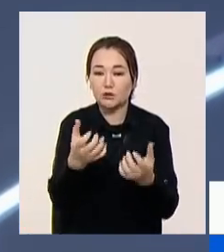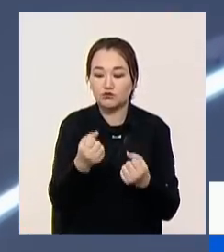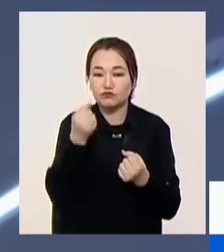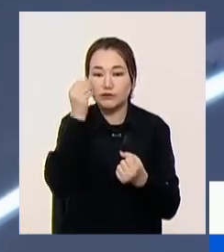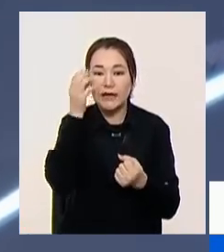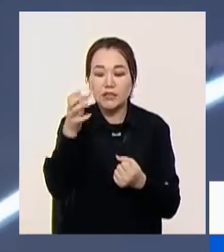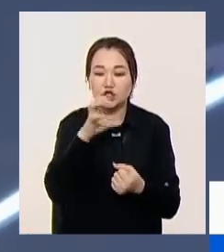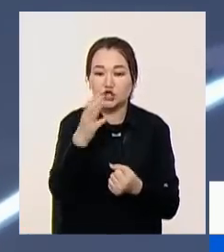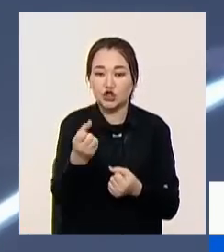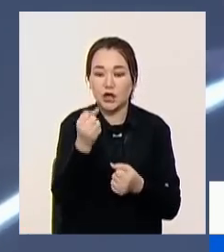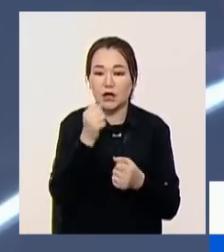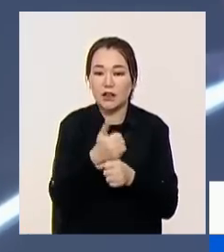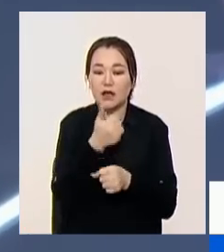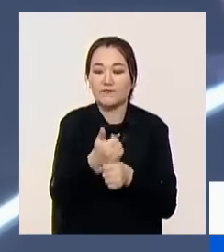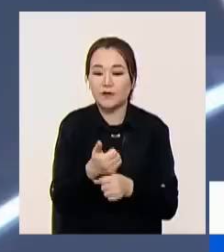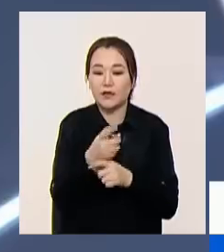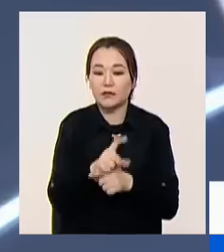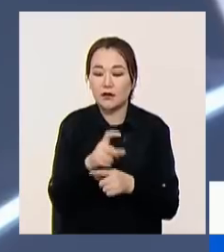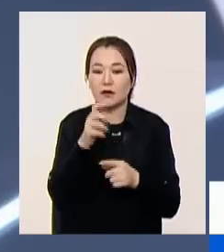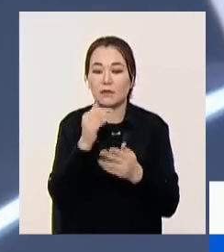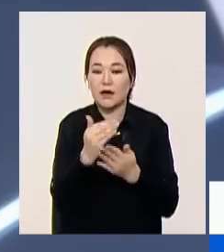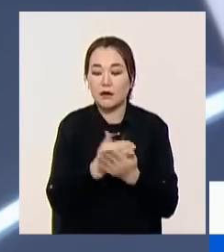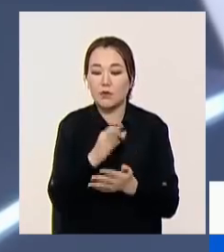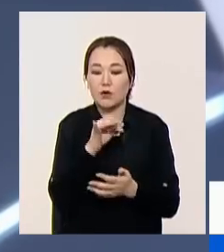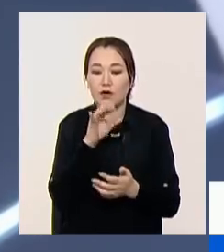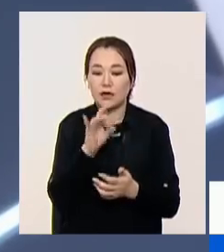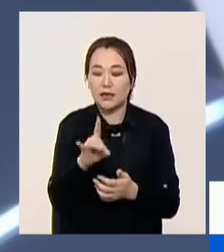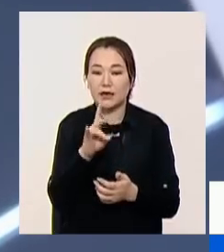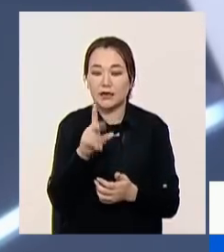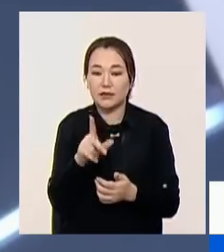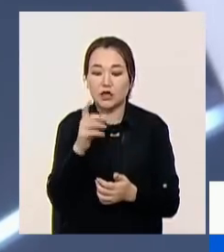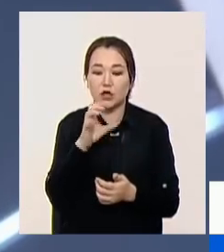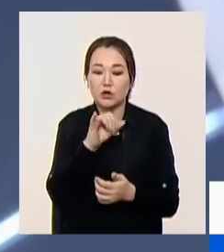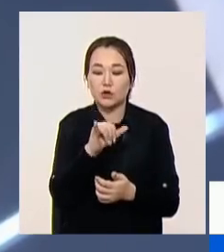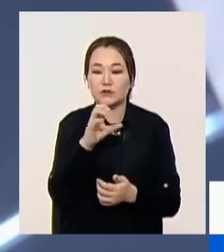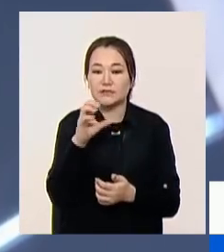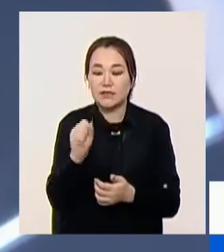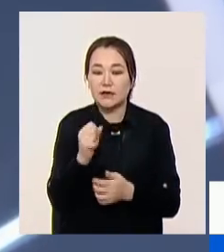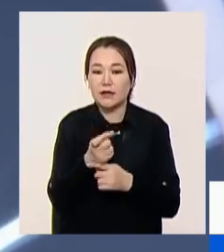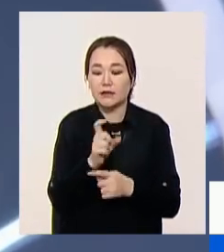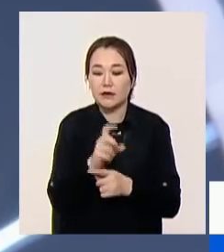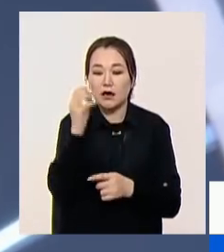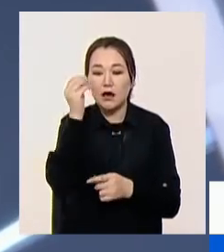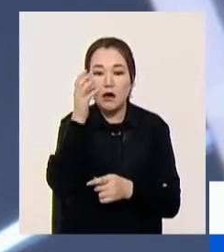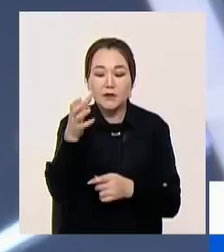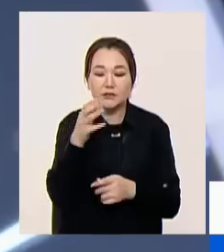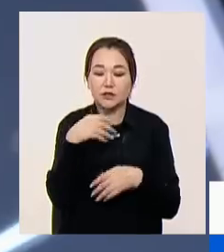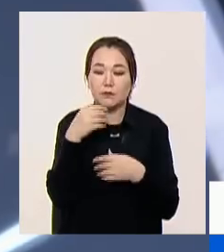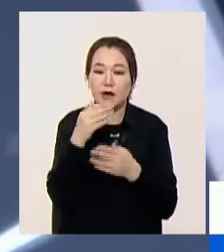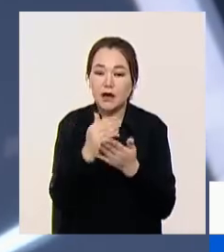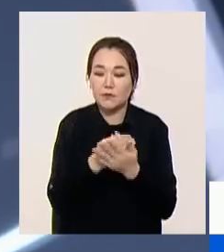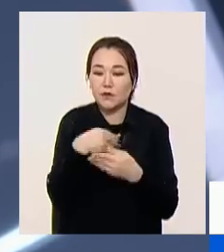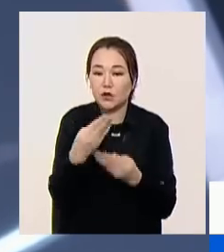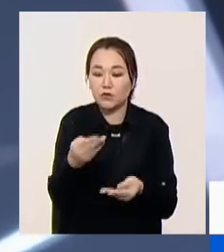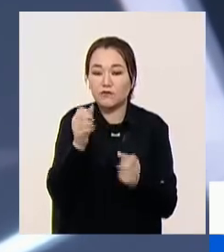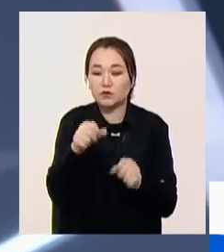США. Основной продукт компании – программа Work and Study USA, говорят сотрудники. Образовательная программа дает возможность